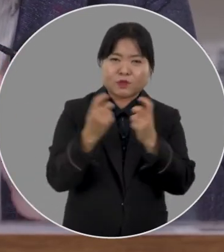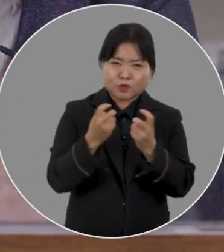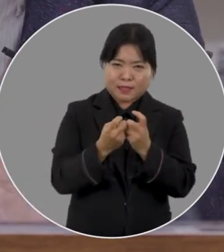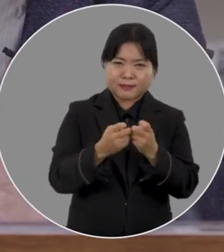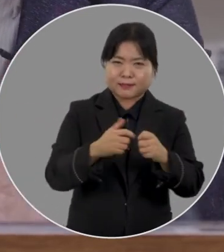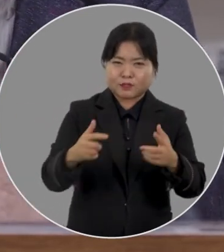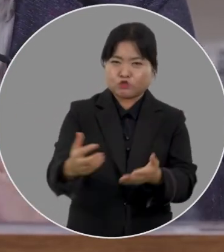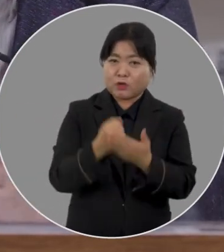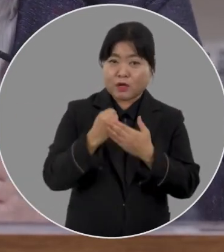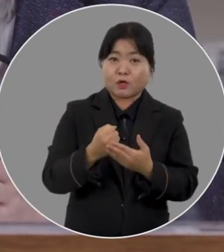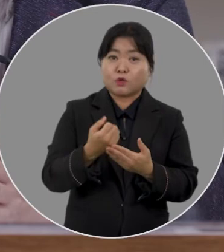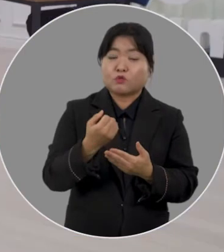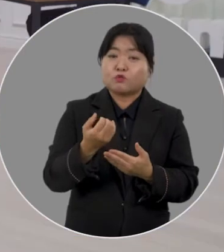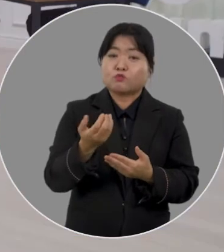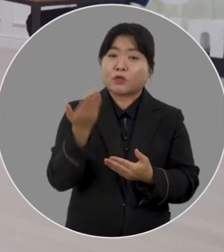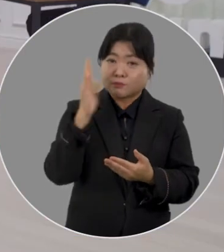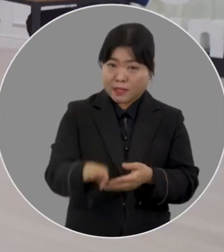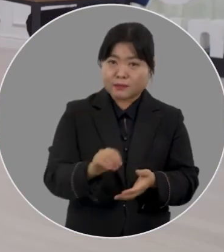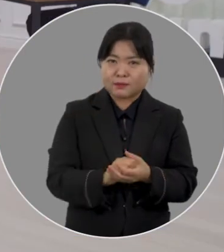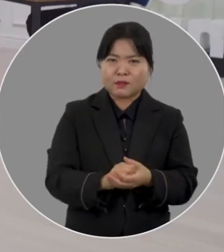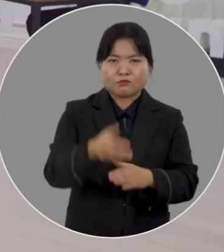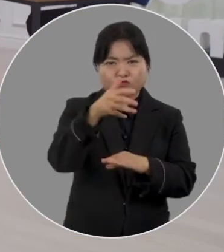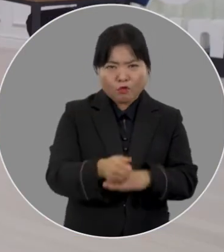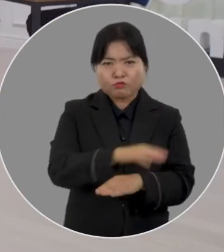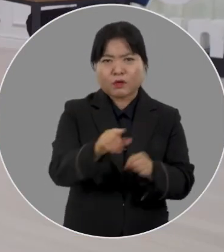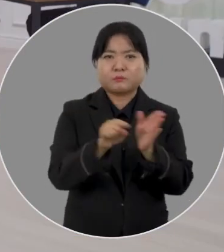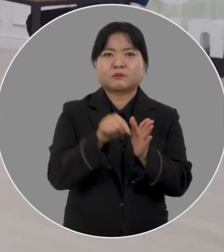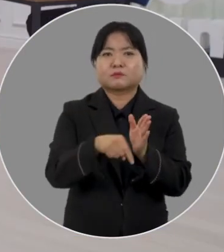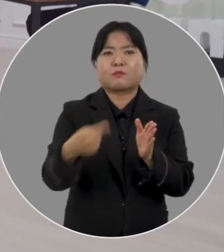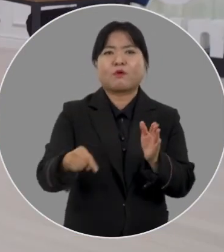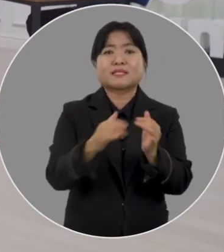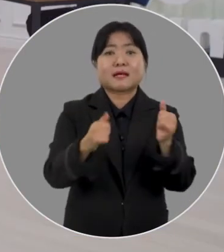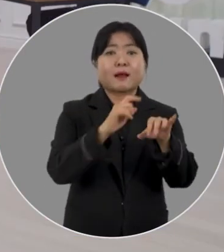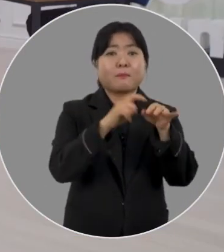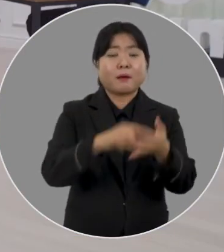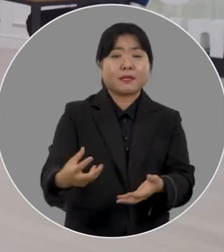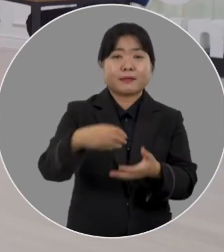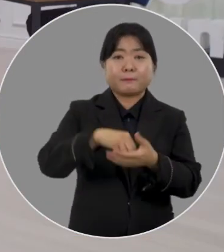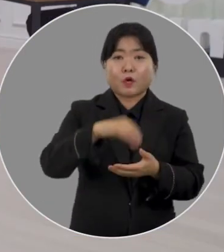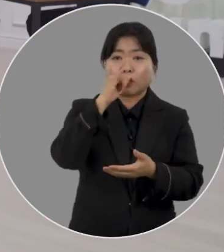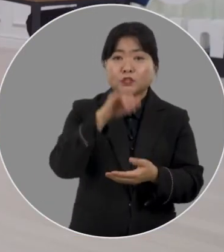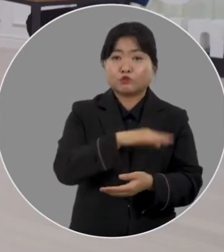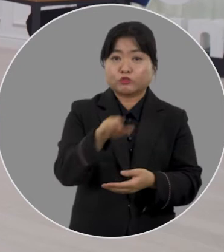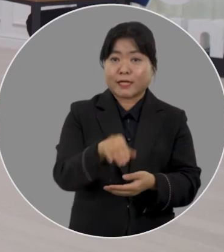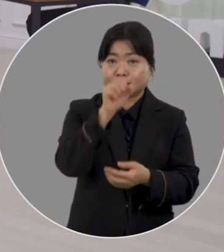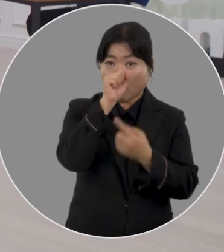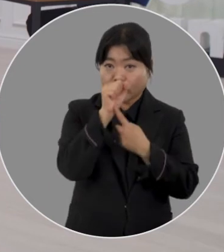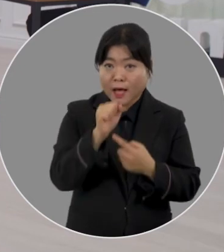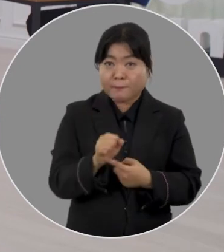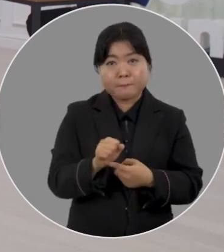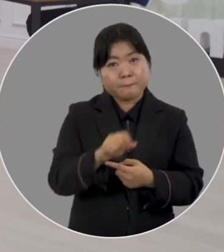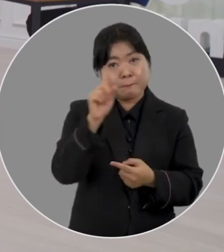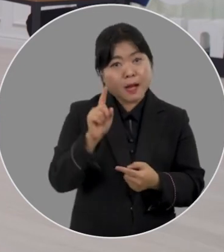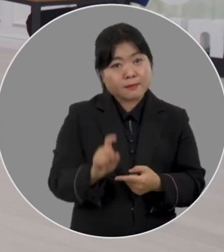이런 것들을 취해야 되지만 궁극적으로는 우리가 믿을 것은 인간의 마음에 담겨 있는 우리의